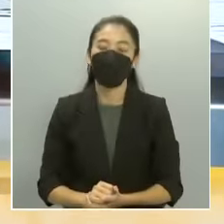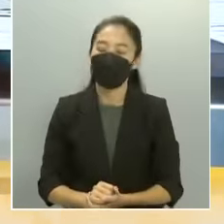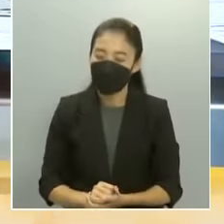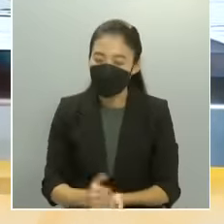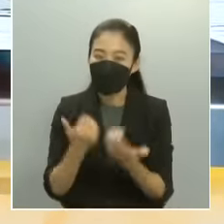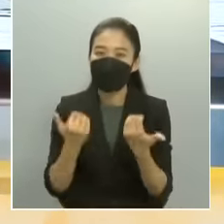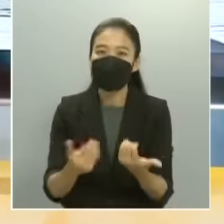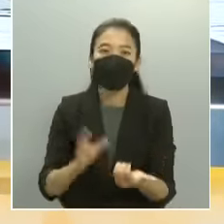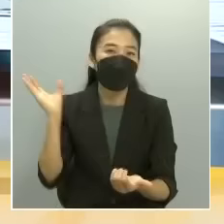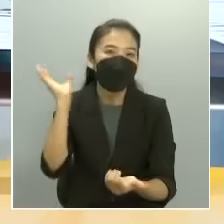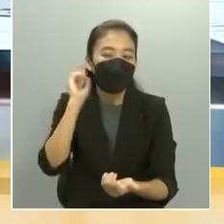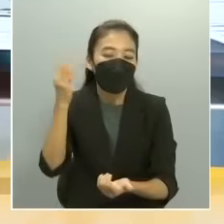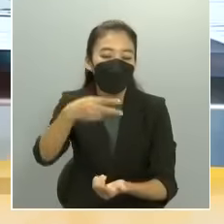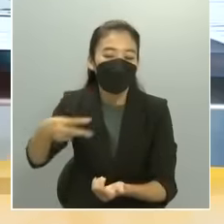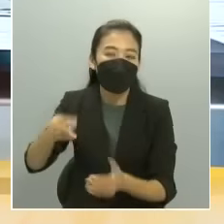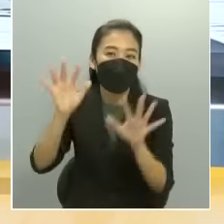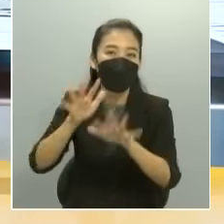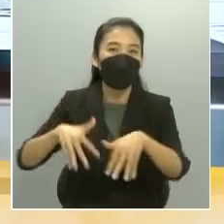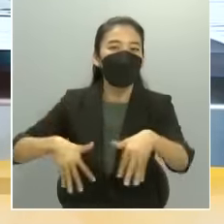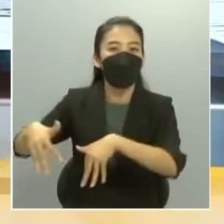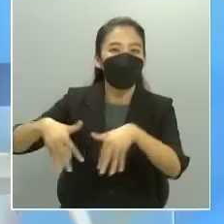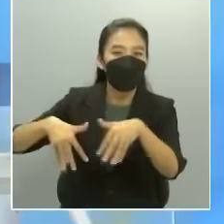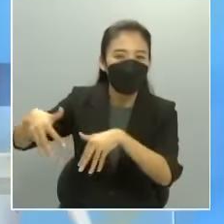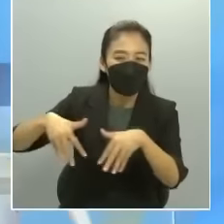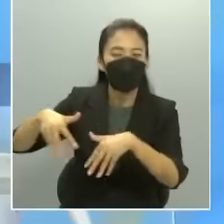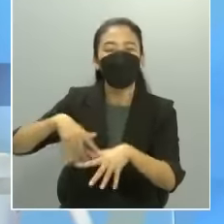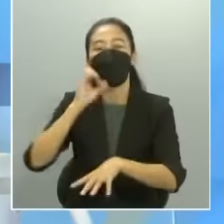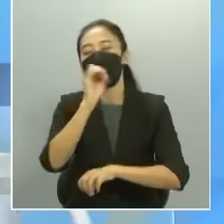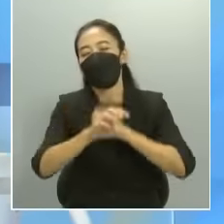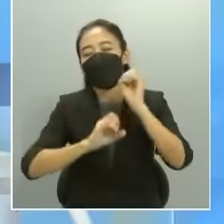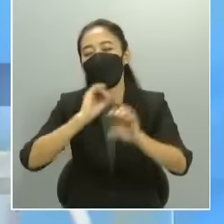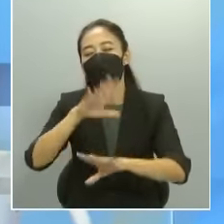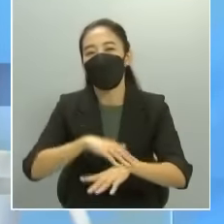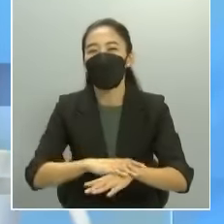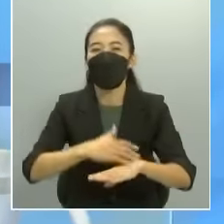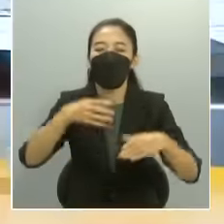ย่าขนาดแกนนำเพื่อไทยต้องมานั่งเราจะทำยังไงอะไรกันใช่ไหม ค่ะ